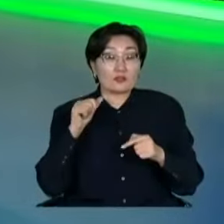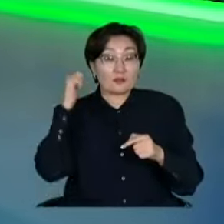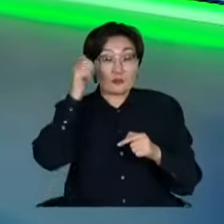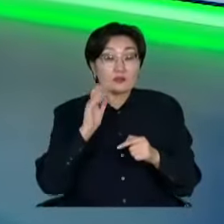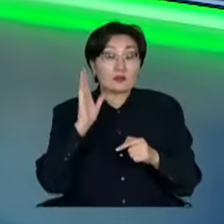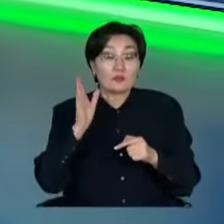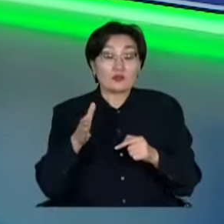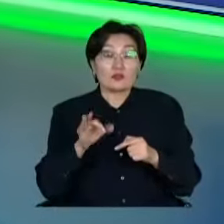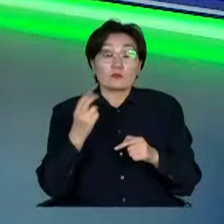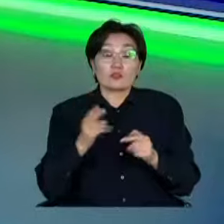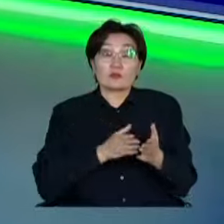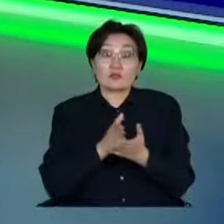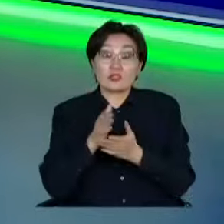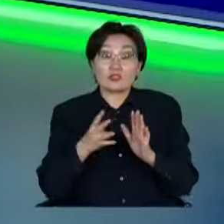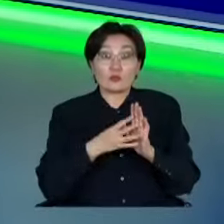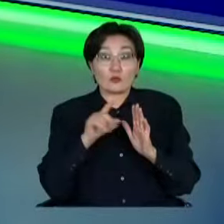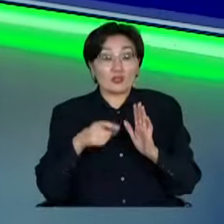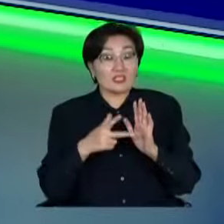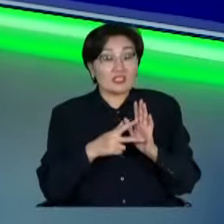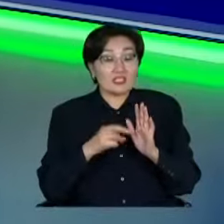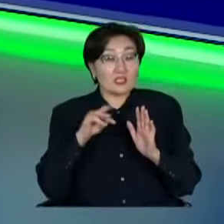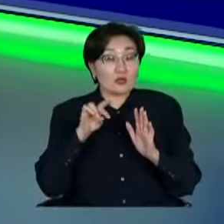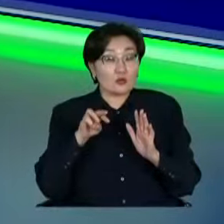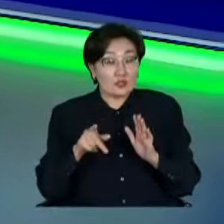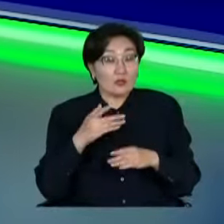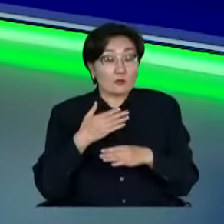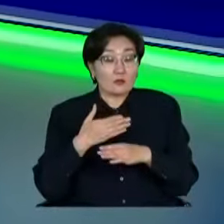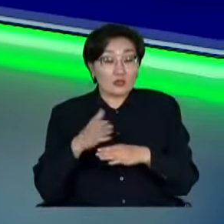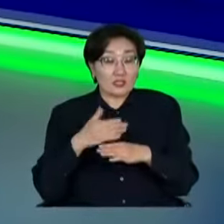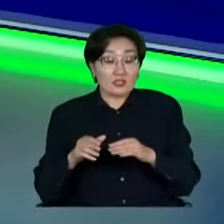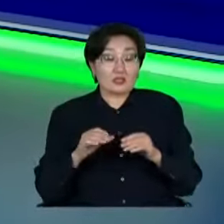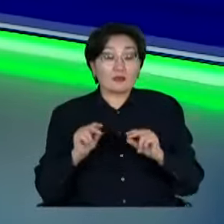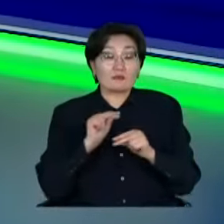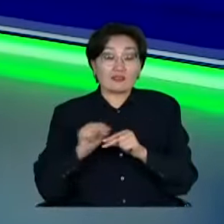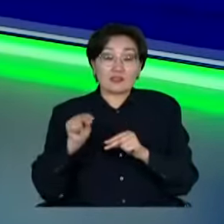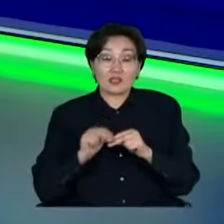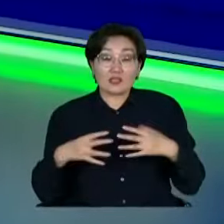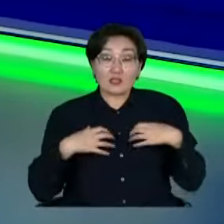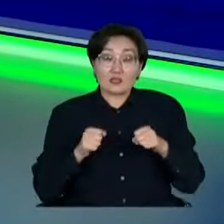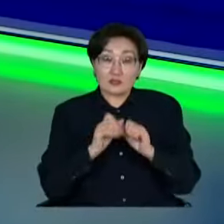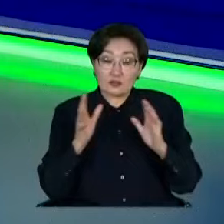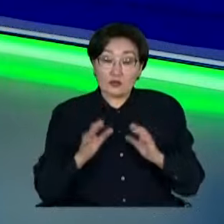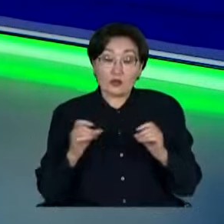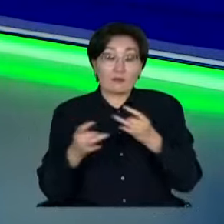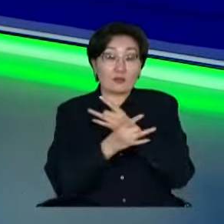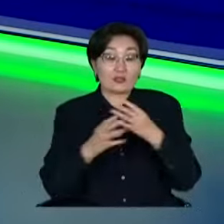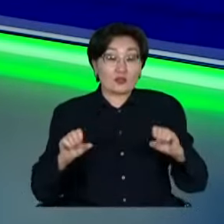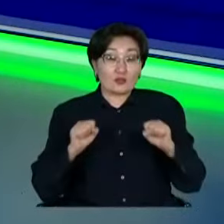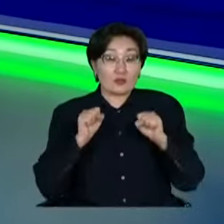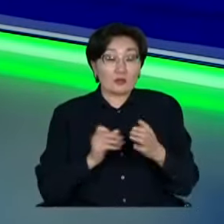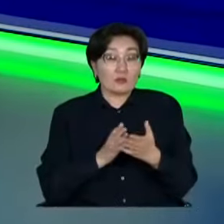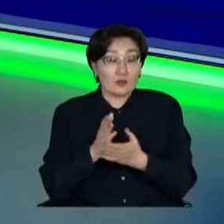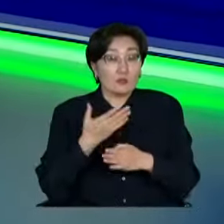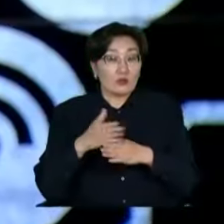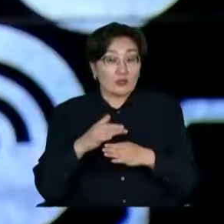әлеуметтік бағытқа 9,8 триллион бөлінеді. Білім, денсаулық, мәдениет, спорт саласына берілетін ақша да жылдағыдан